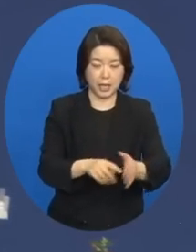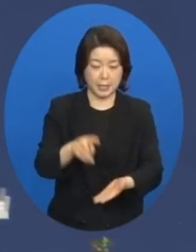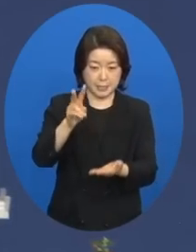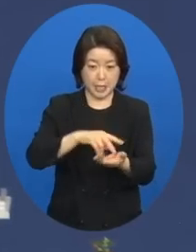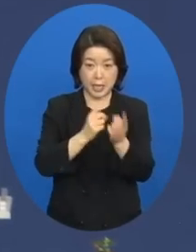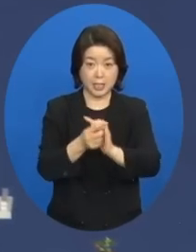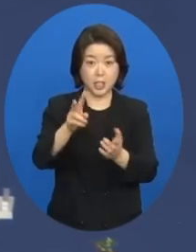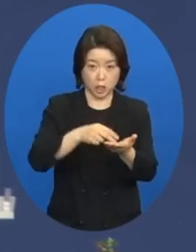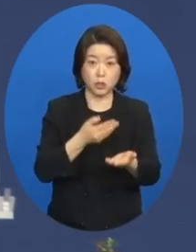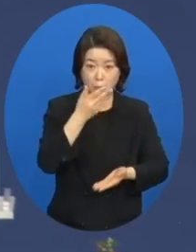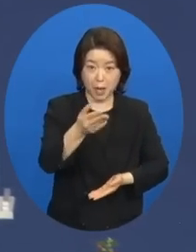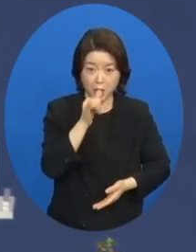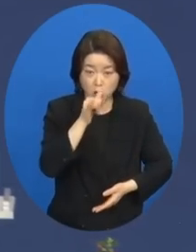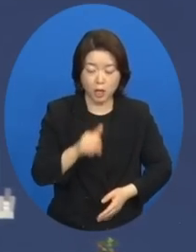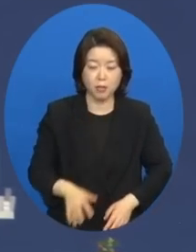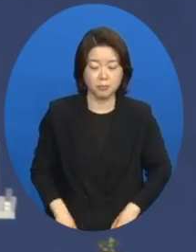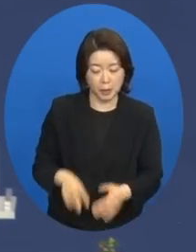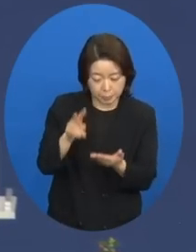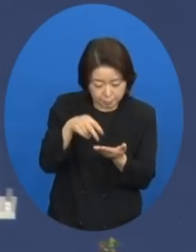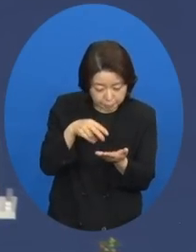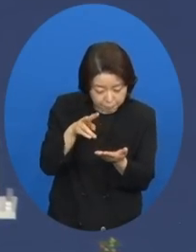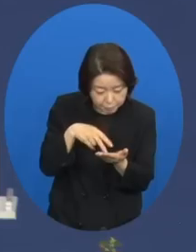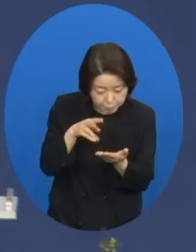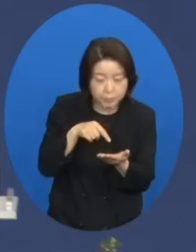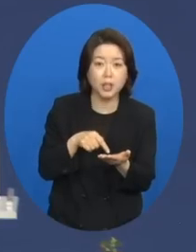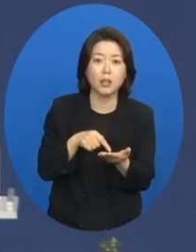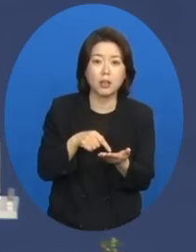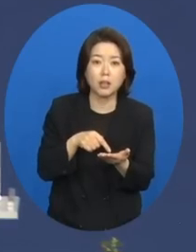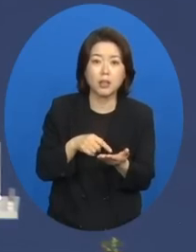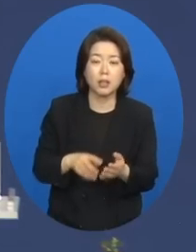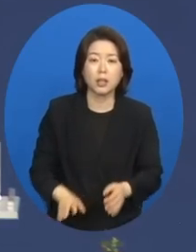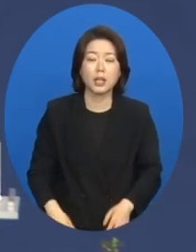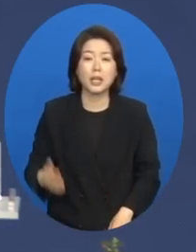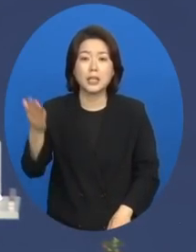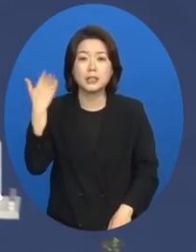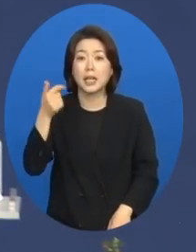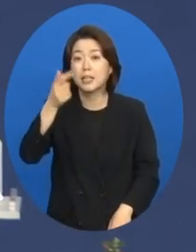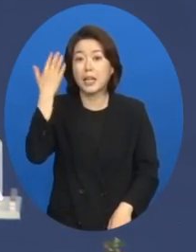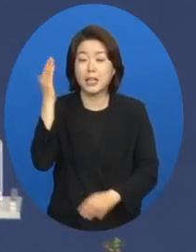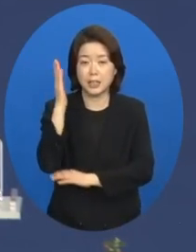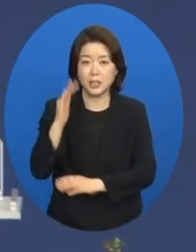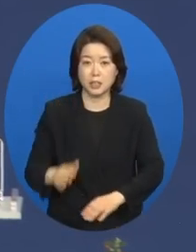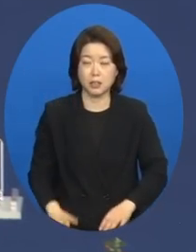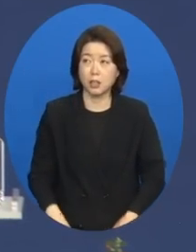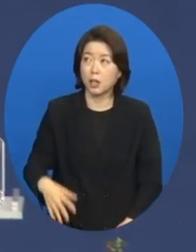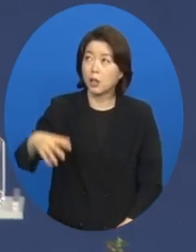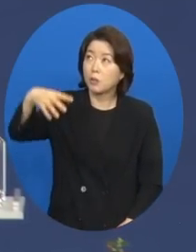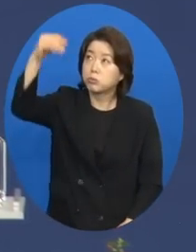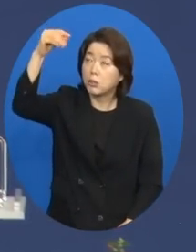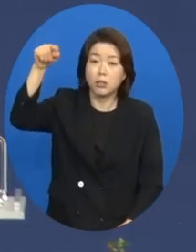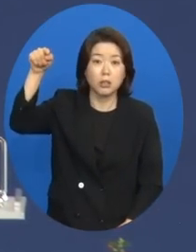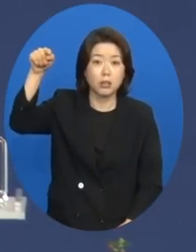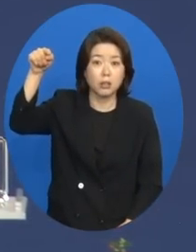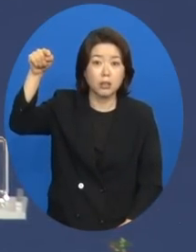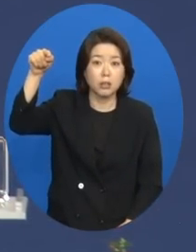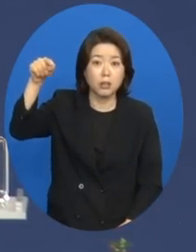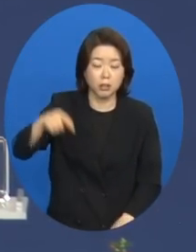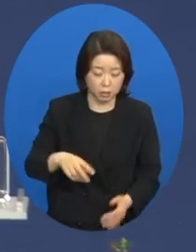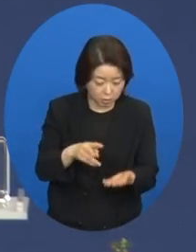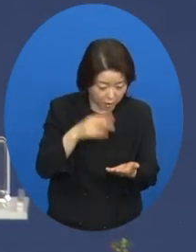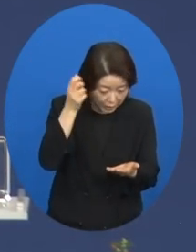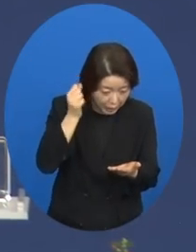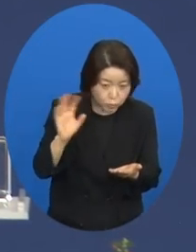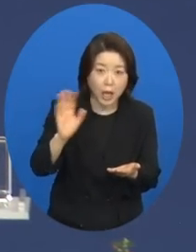이러잖아요. 그러니까 그걸 이렇게 읽고 이러다가 옛날 얘기지 불이 톤만 꺼지는 바람에